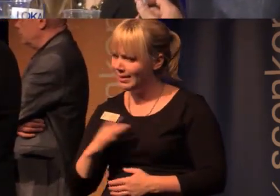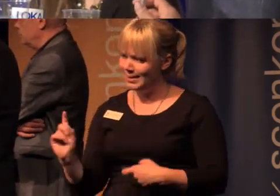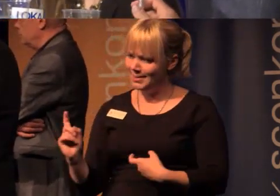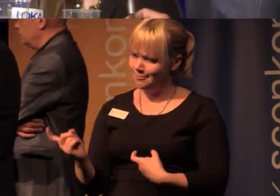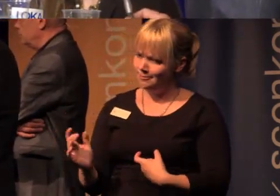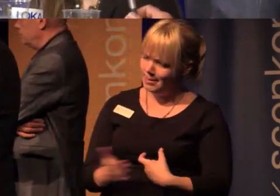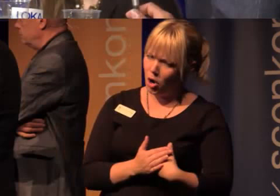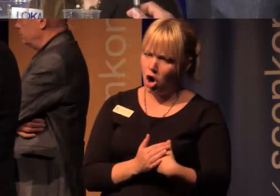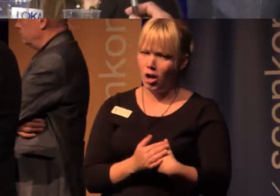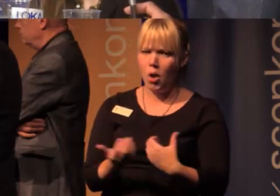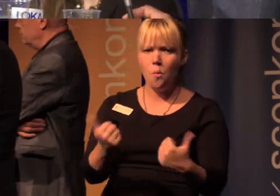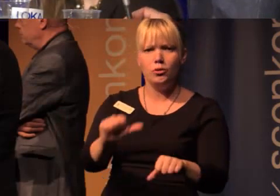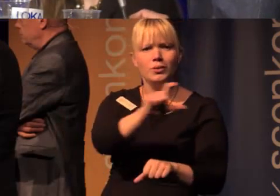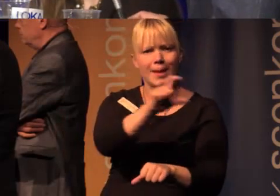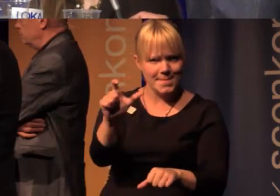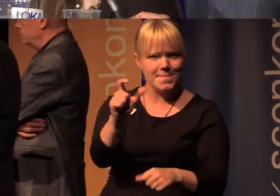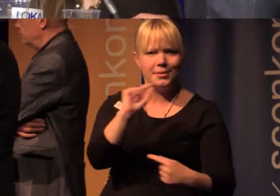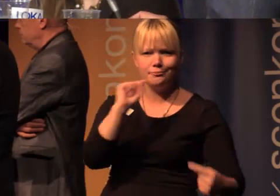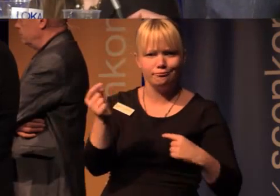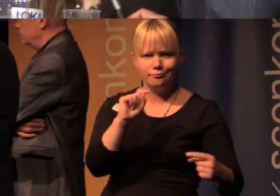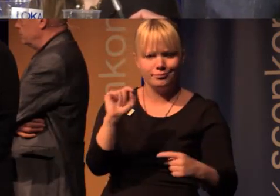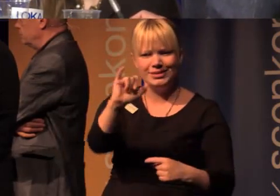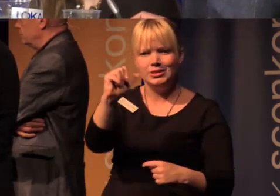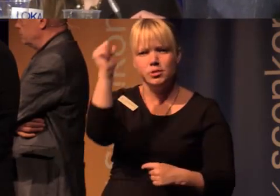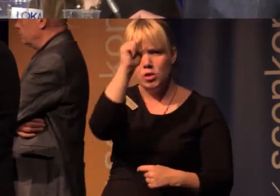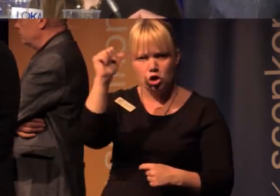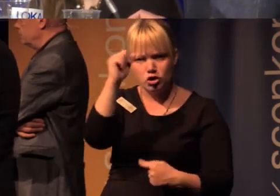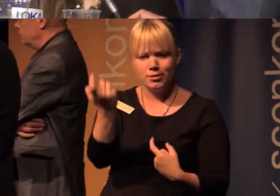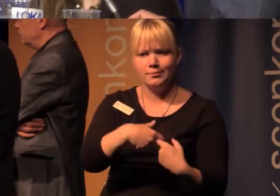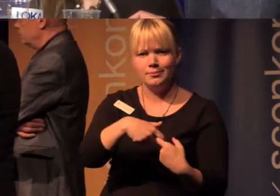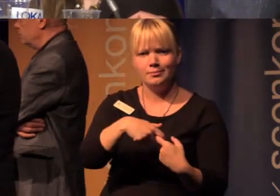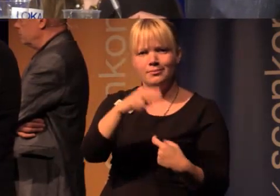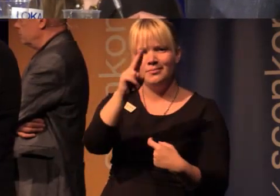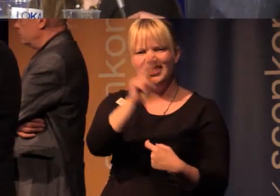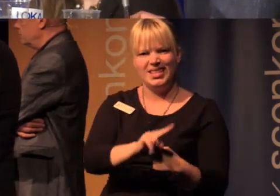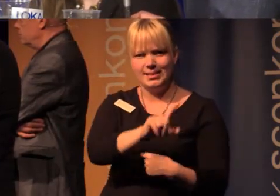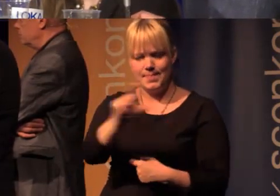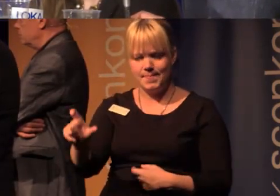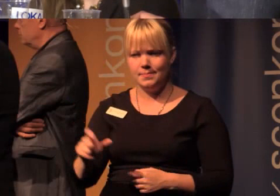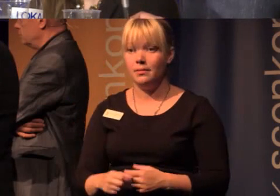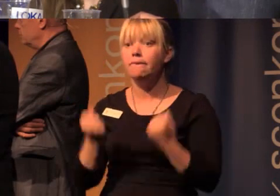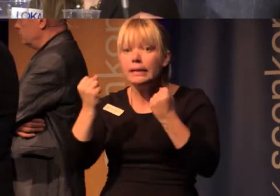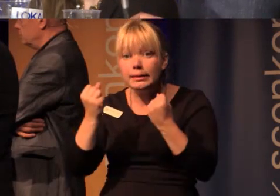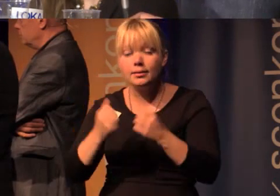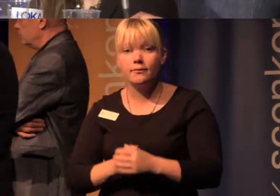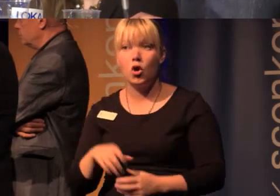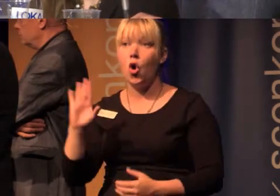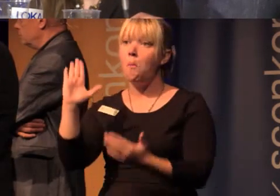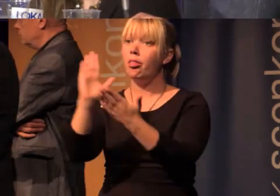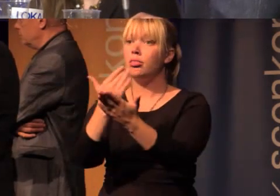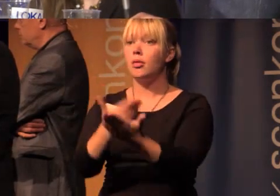hade precis om de obligatoriska ämnena på gymnasiet med estetiska ämnen, så tror jag att det är jätteviktigt, för att ta man bort de ämnena, ja,